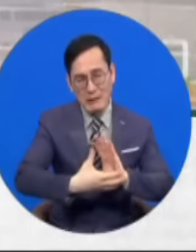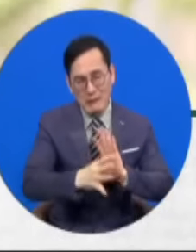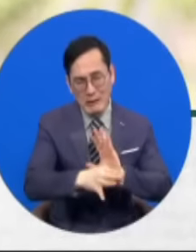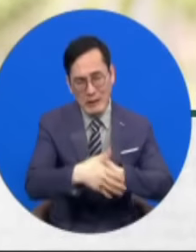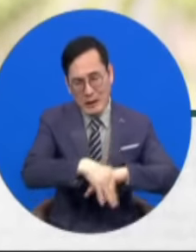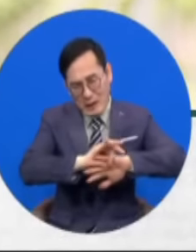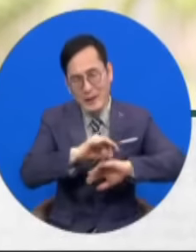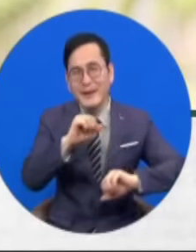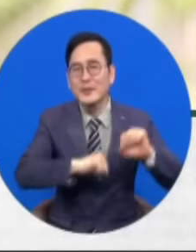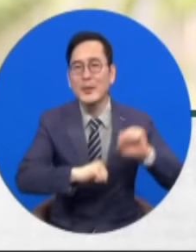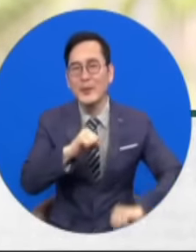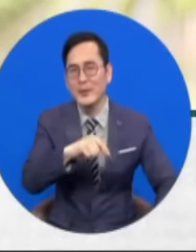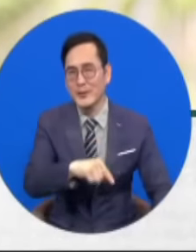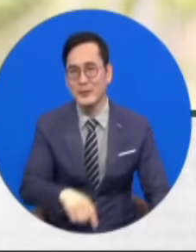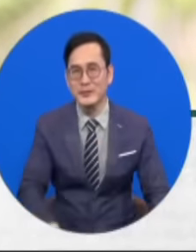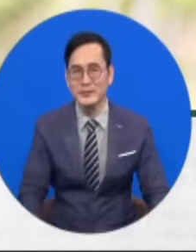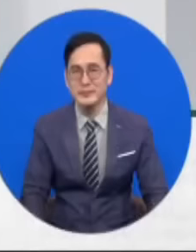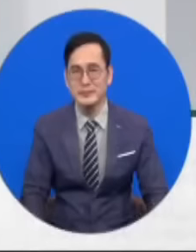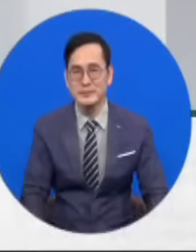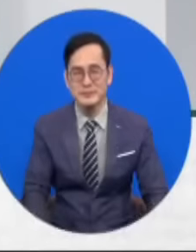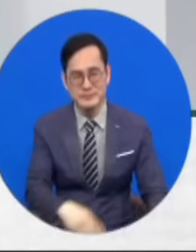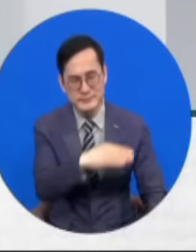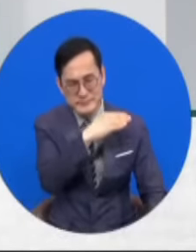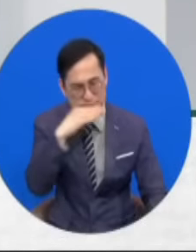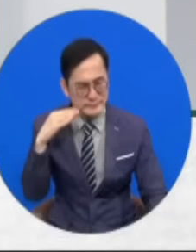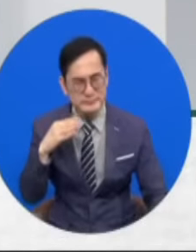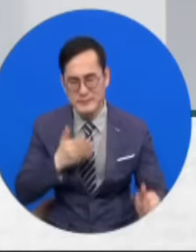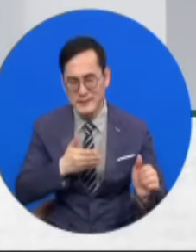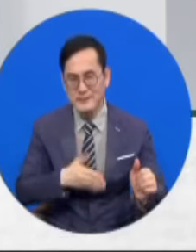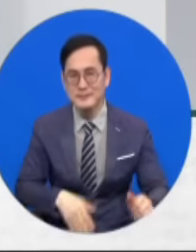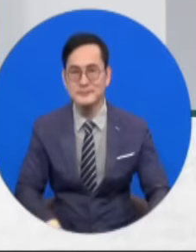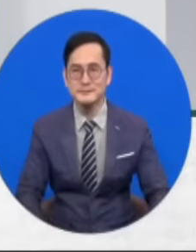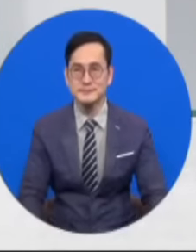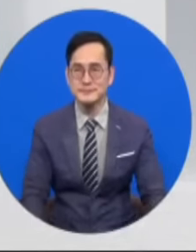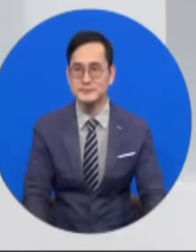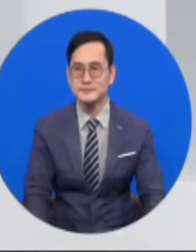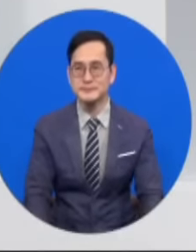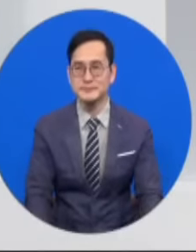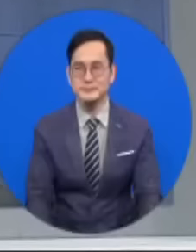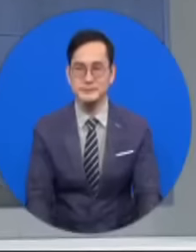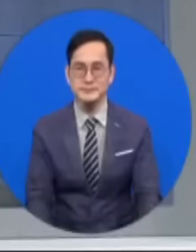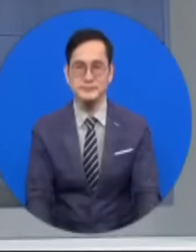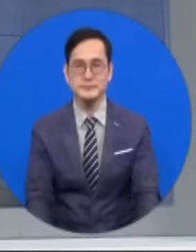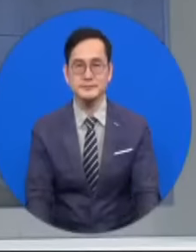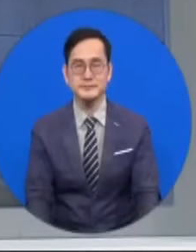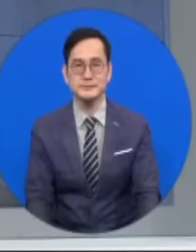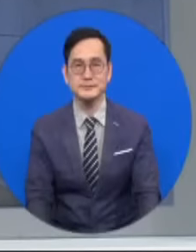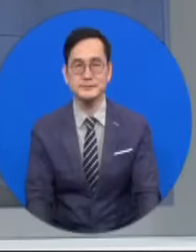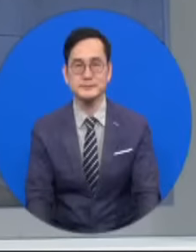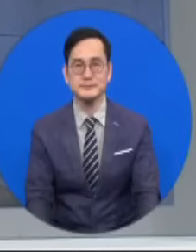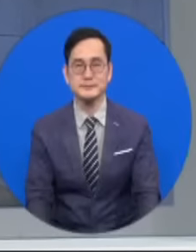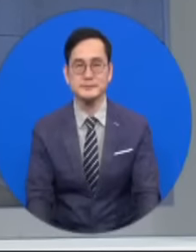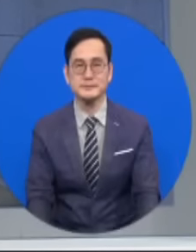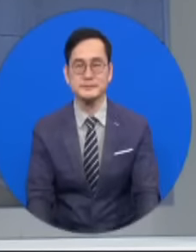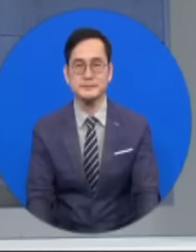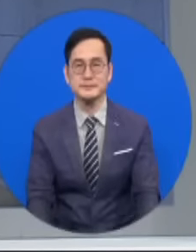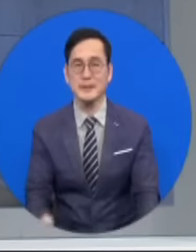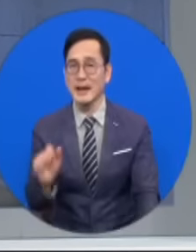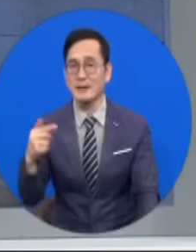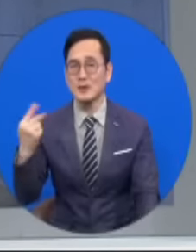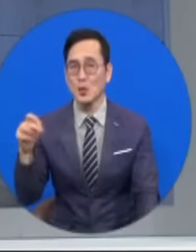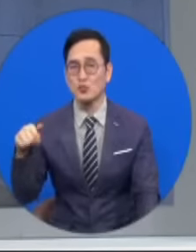나타나고 있습니다 그러니까 잘못된 판단을 하고 있는 것이죠 안영하 님의 개인적인 견해도 전해드리고 있습니다 한동훈 후보가 이에 대해서 목소리를